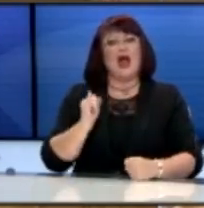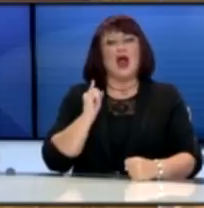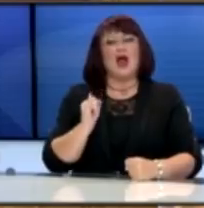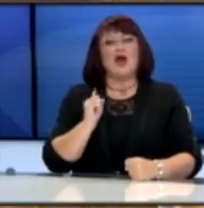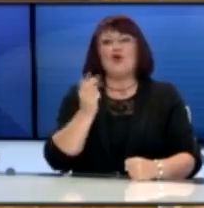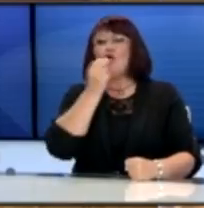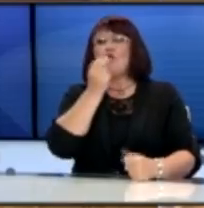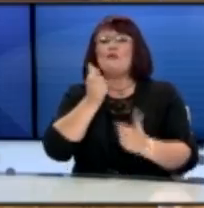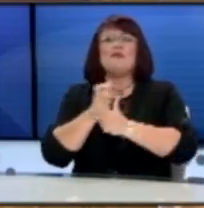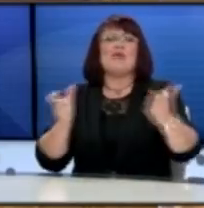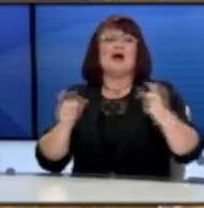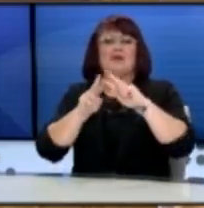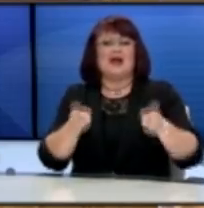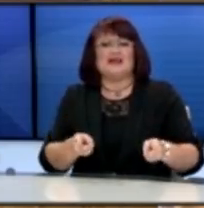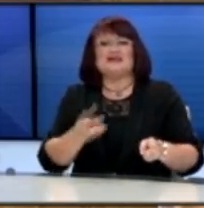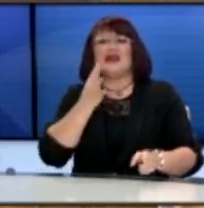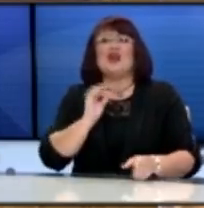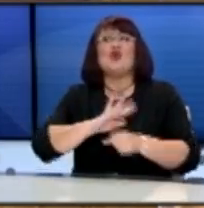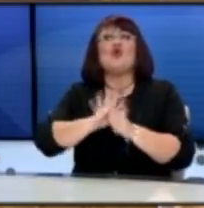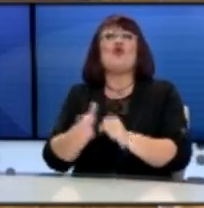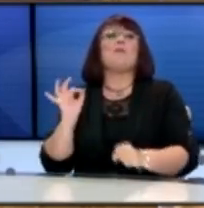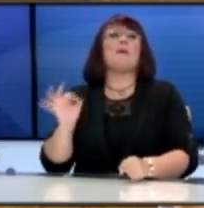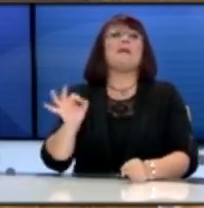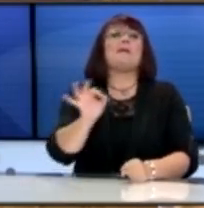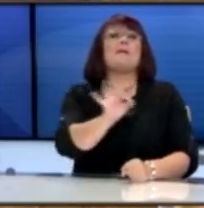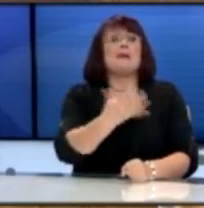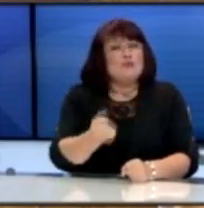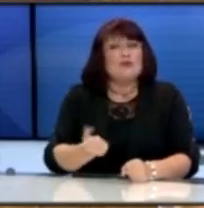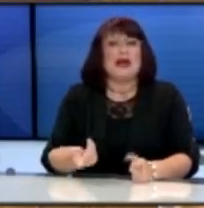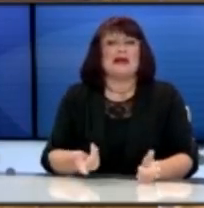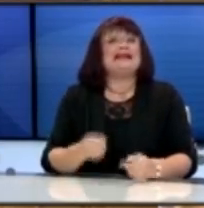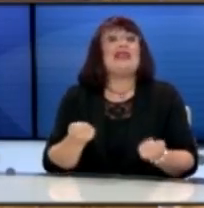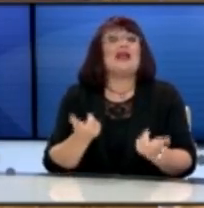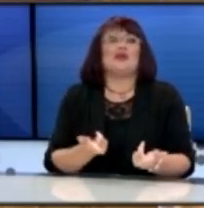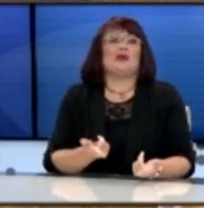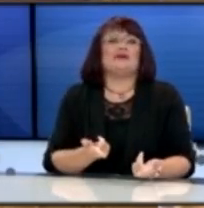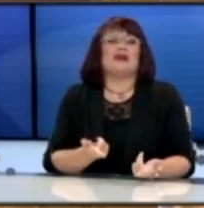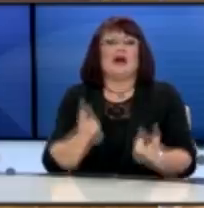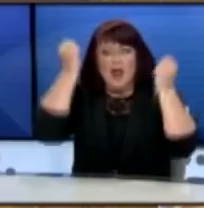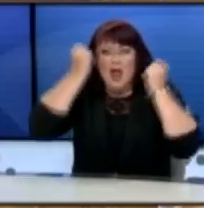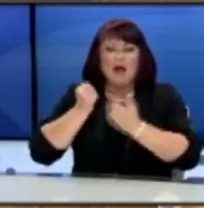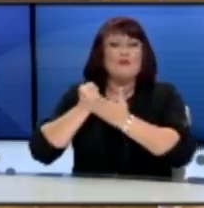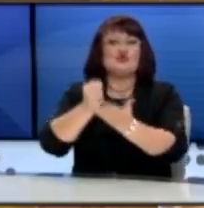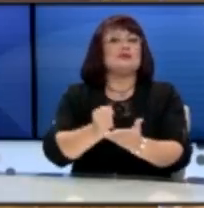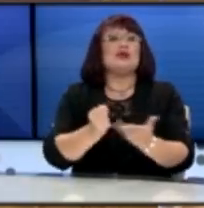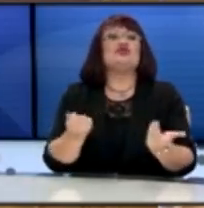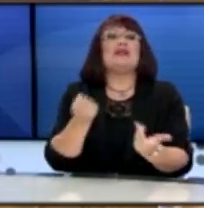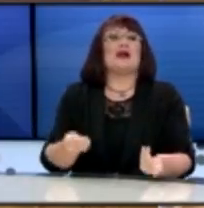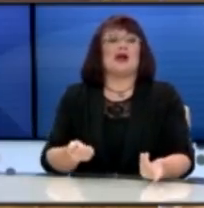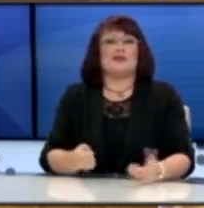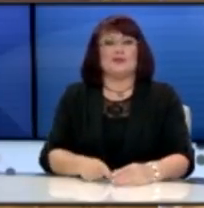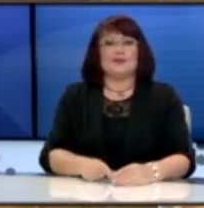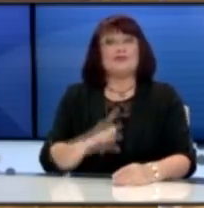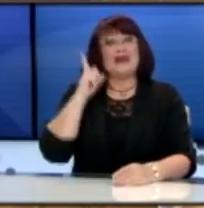στον επισιτηρισμό τουρισμό λόγω της πανδημίας του κορονοϊού. Αλήθεια, έχετε υπόψη σας